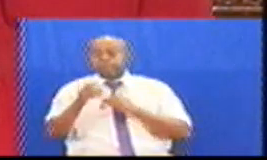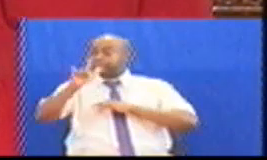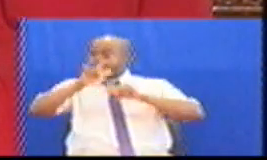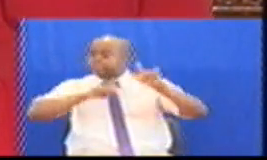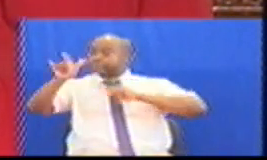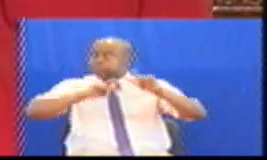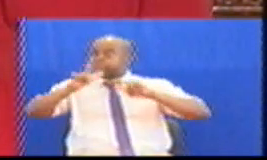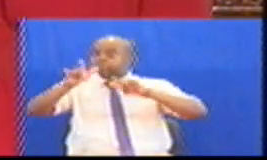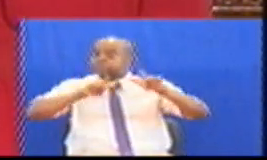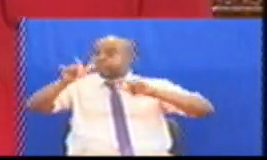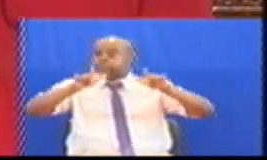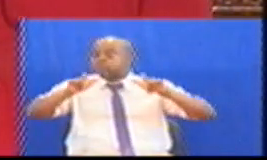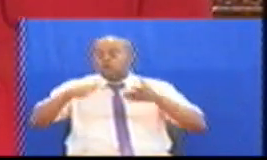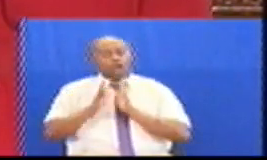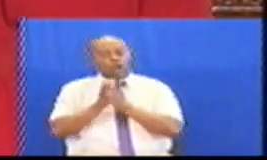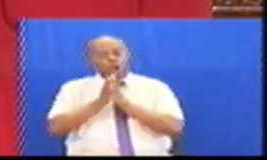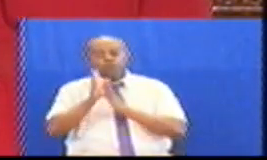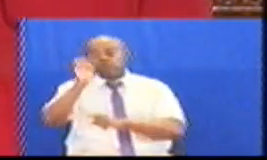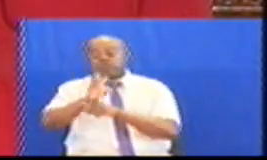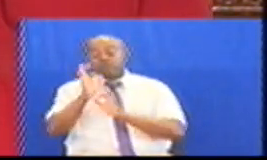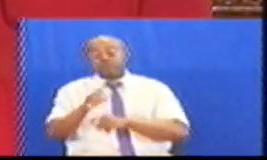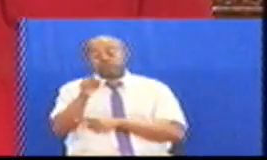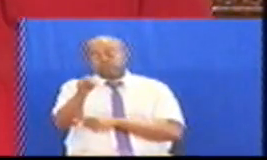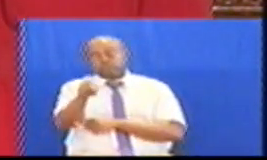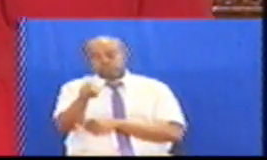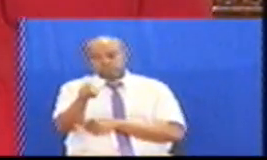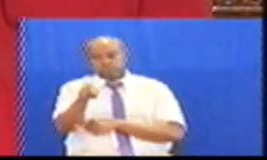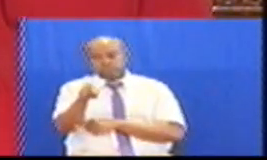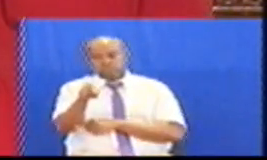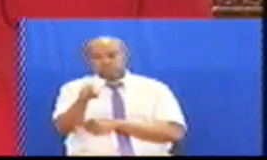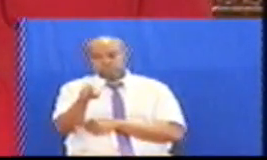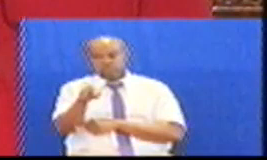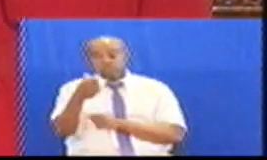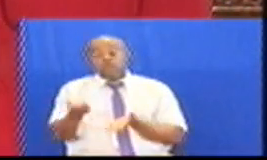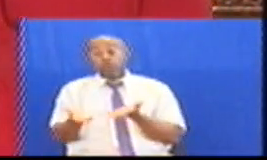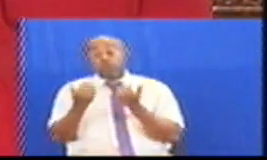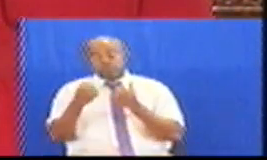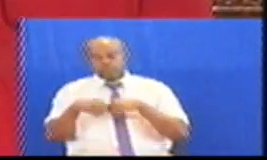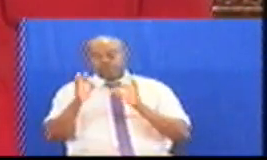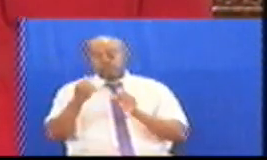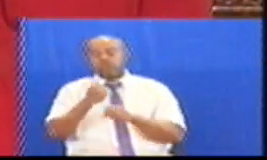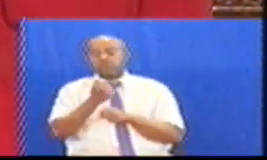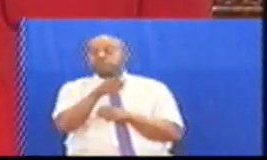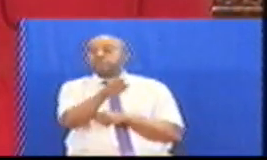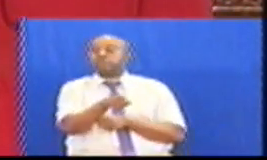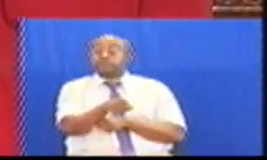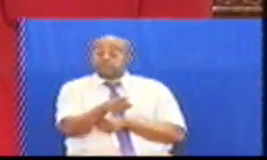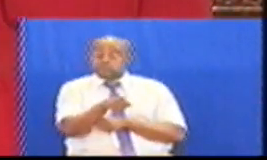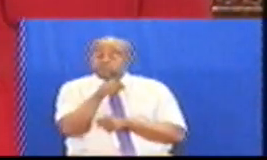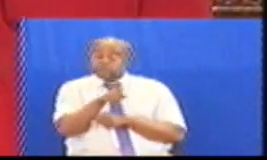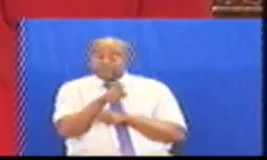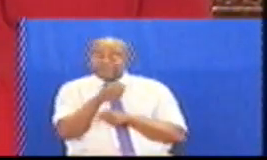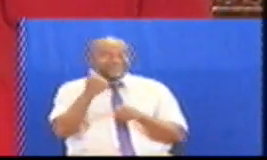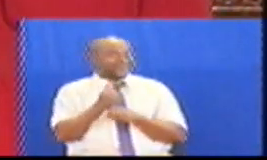ndugu Mahiga usimamie jambo hili ili tuweze kufanya hii kazi. Ni kazi nzuri, it's a noble